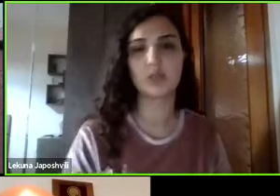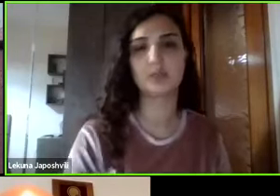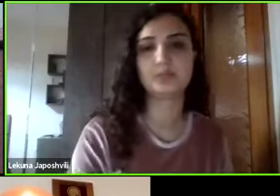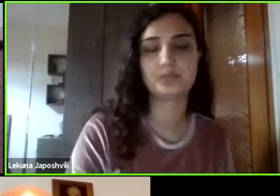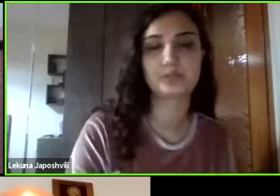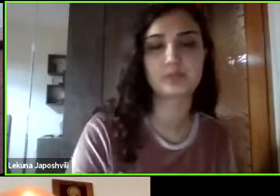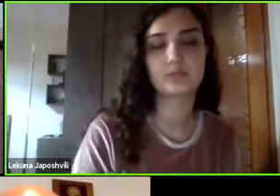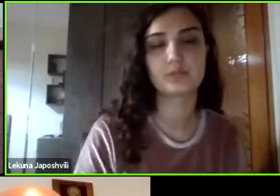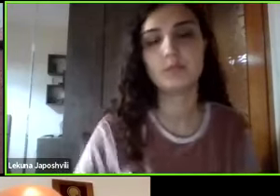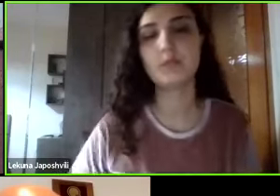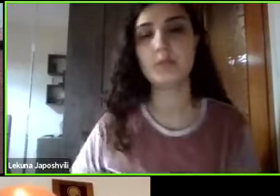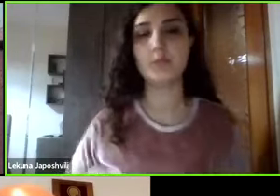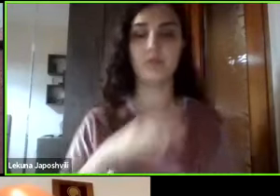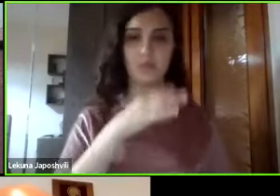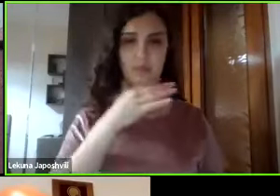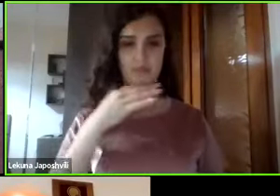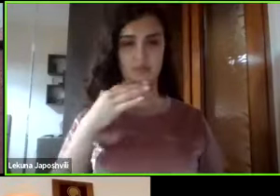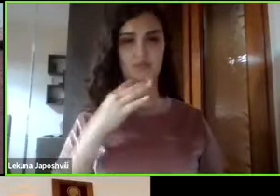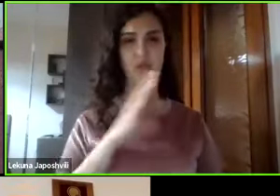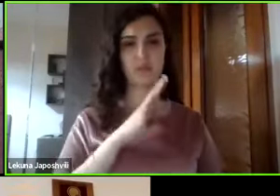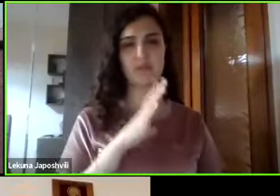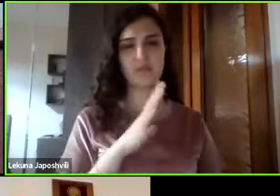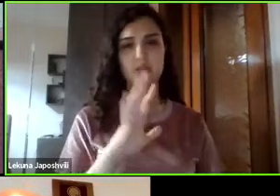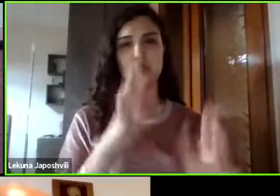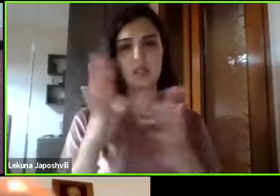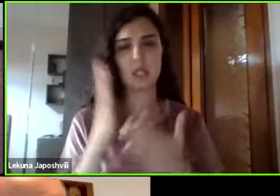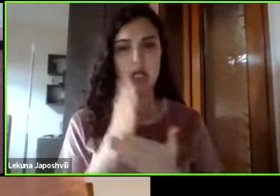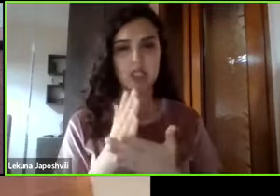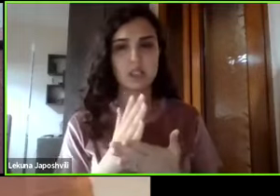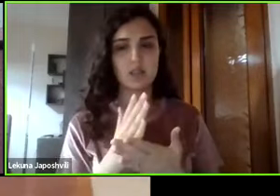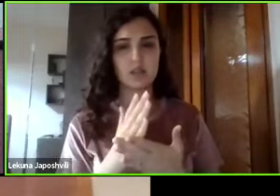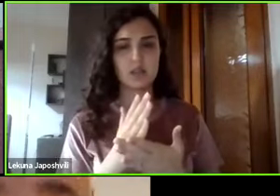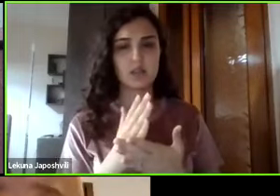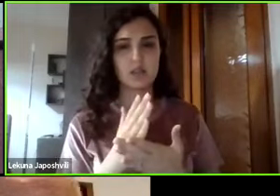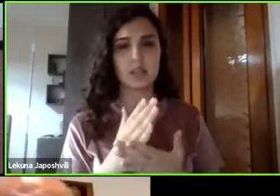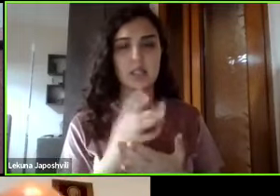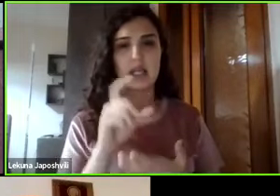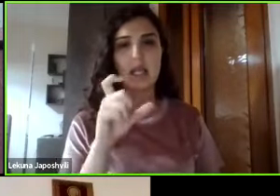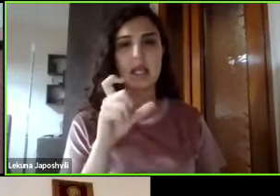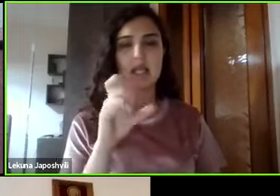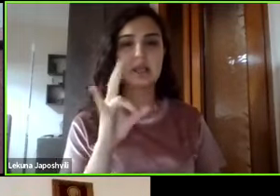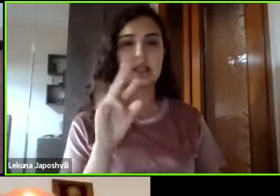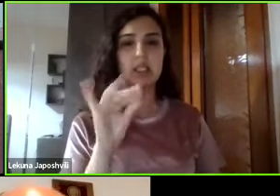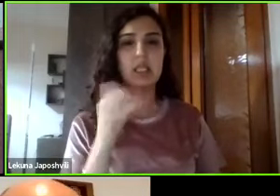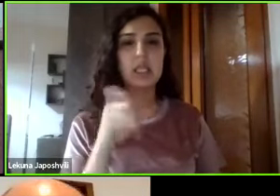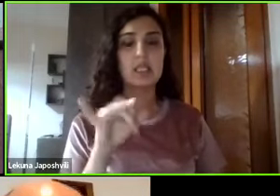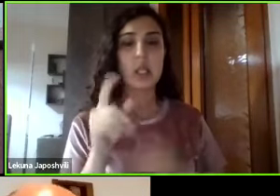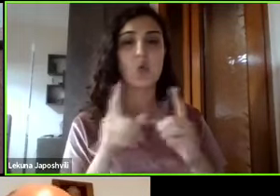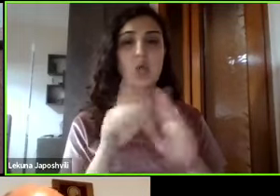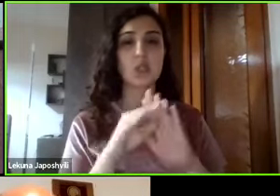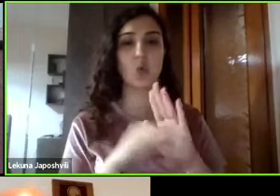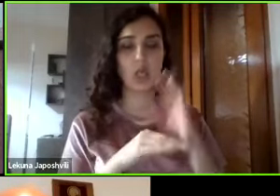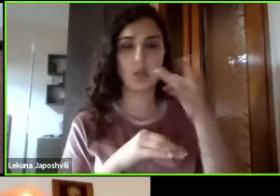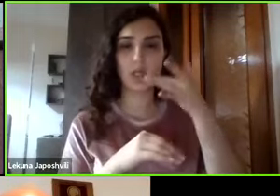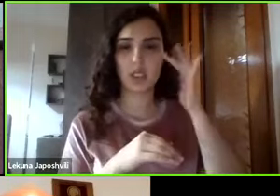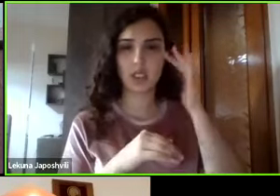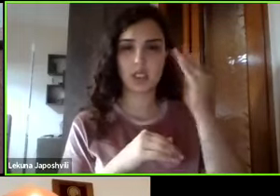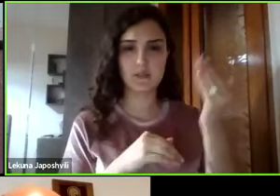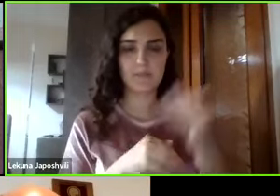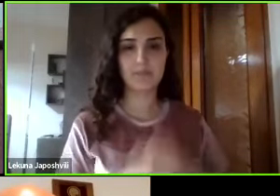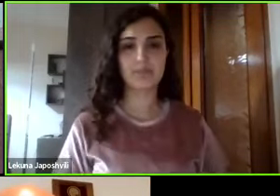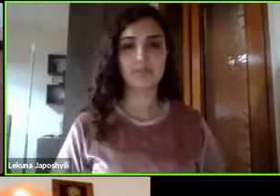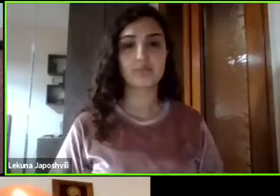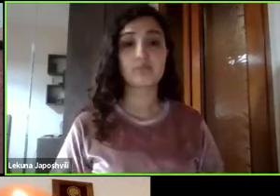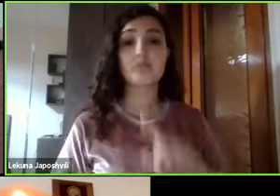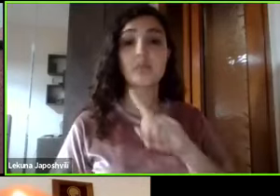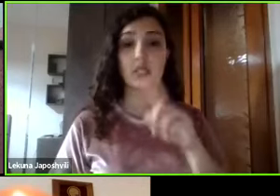რა თქმა უნდა, ბევრ გამონაკლისებზე წავიდა არის FDA, FDA არის რეგულატორი ამერიკის.